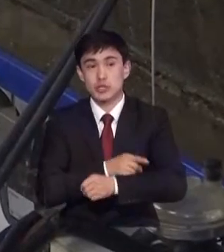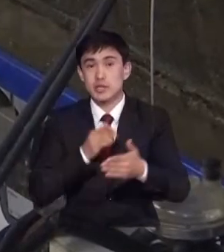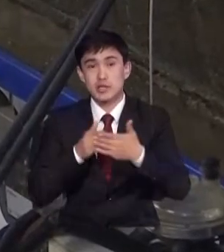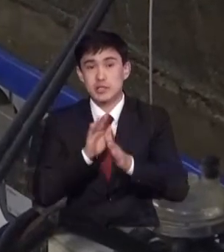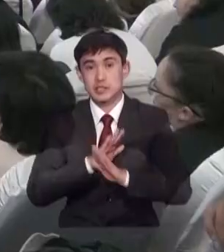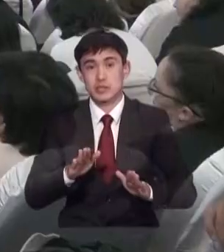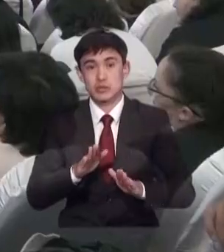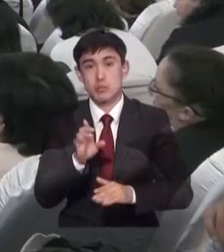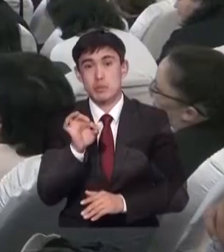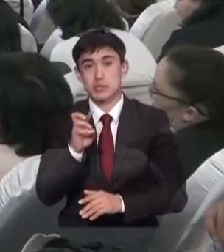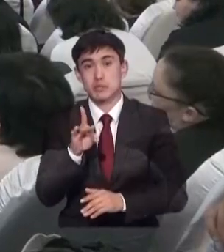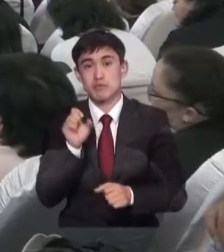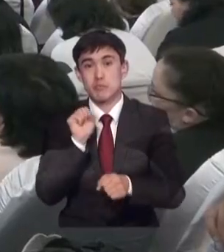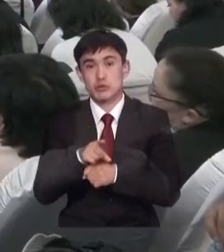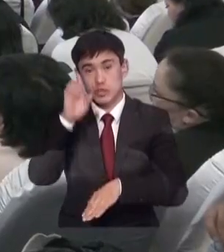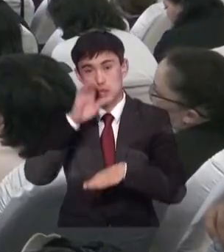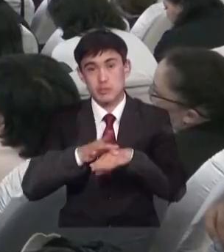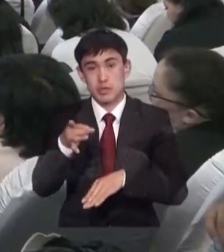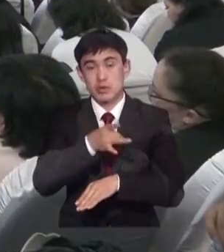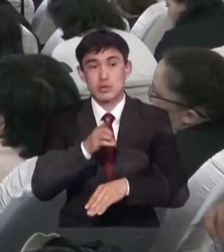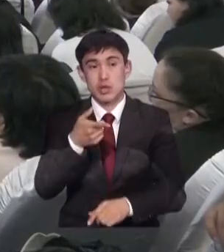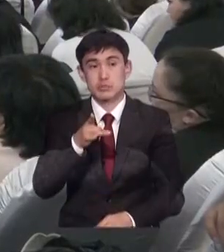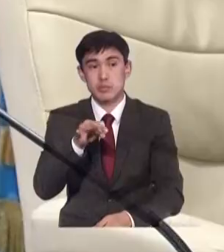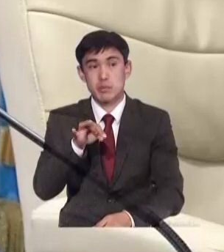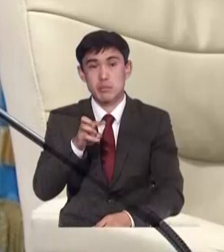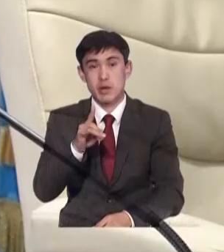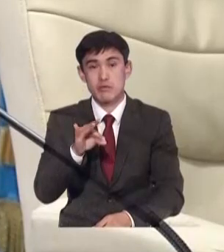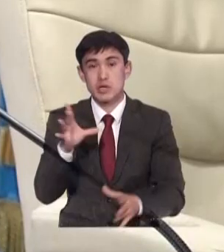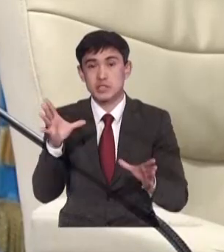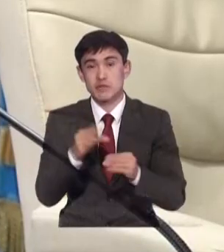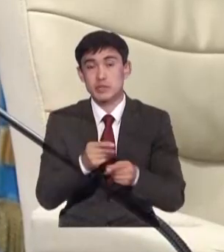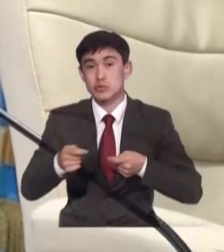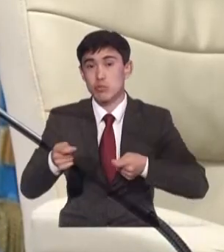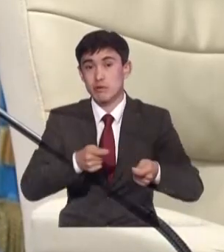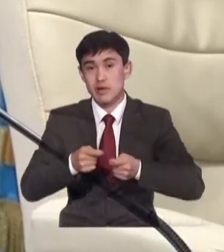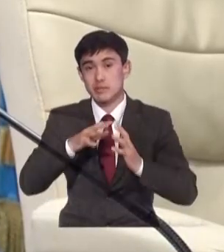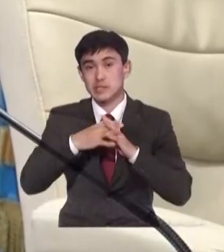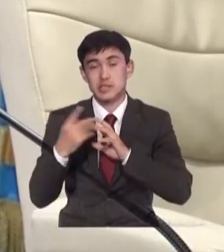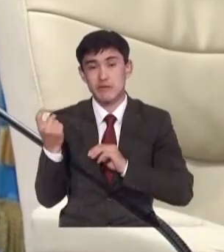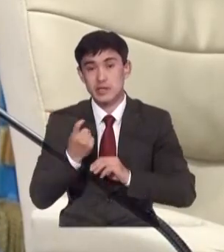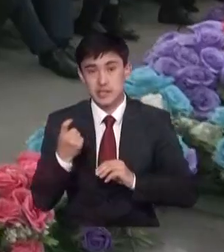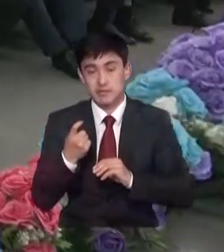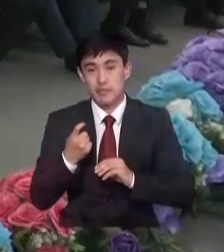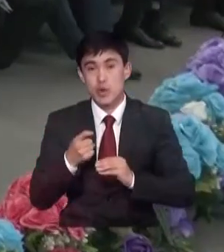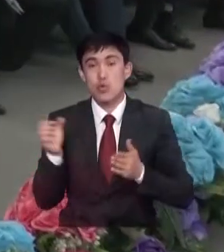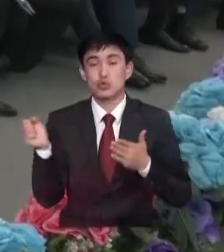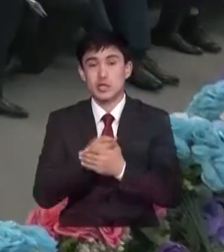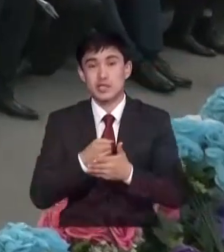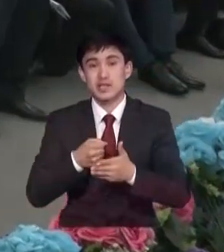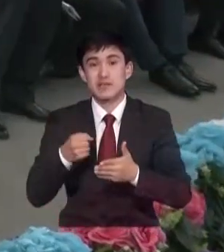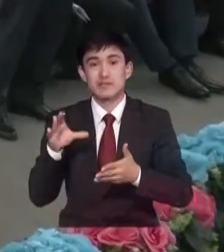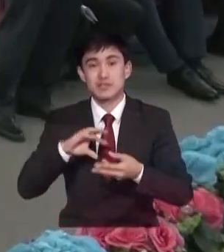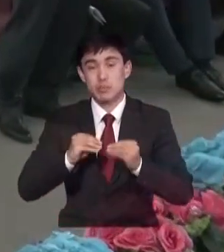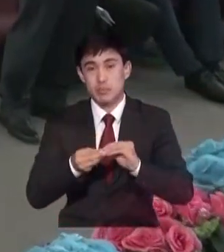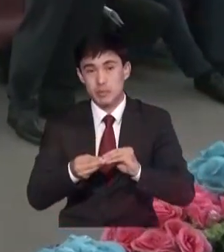достигнута. Бейбит Исабаев поручил акиму района Галумжану Маманбаеву совместно с управлением сельского хозяйства устранить все